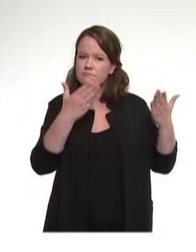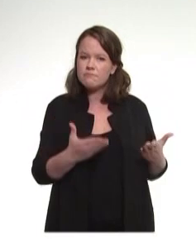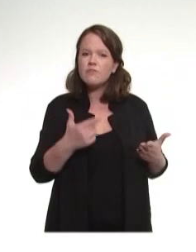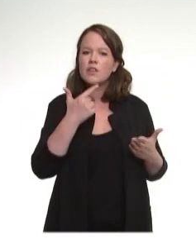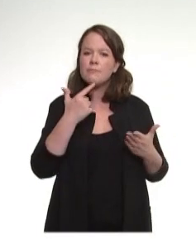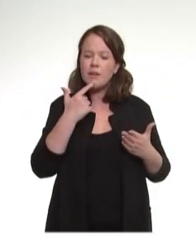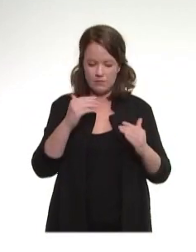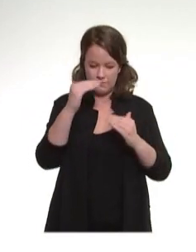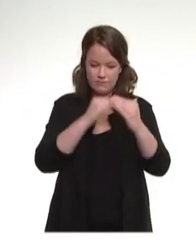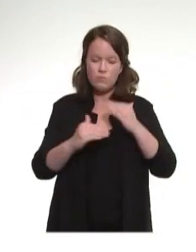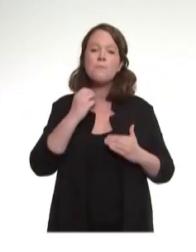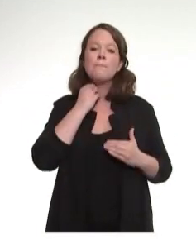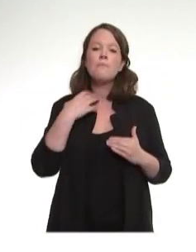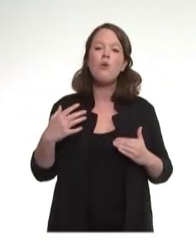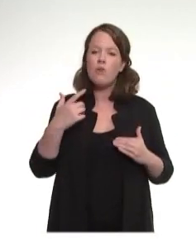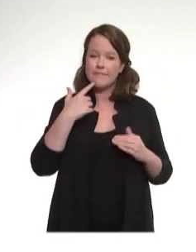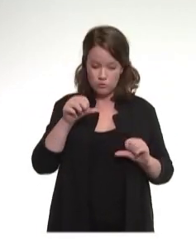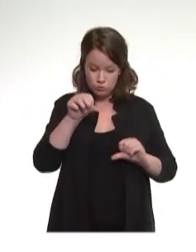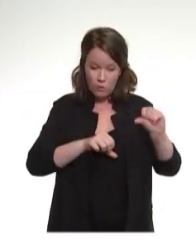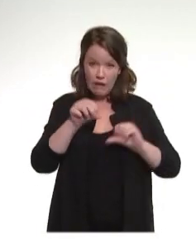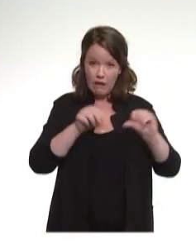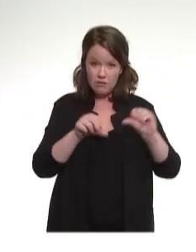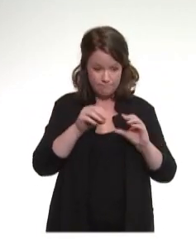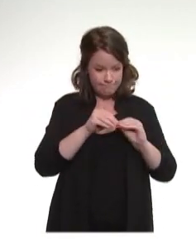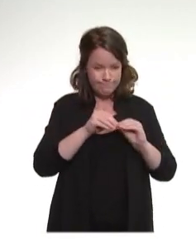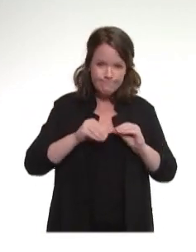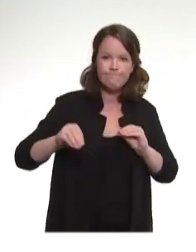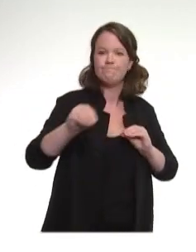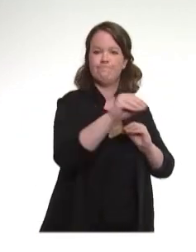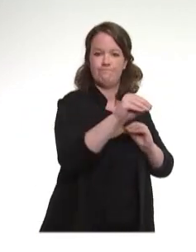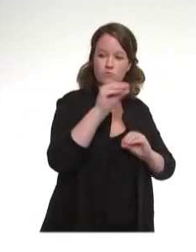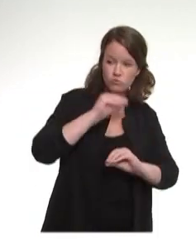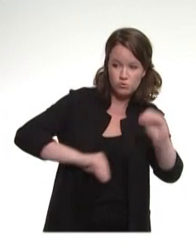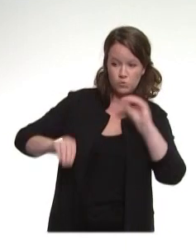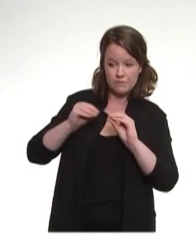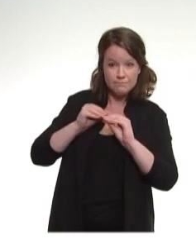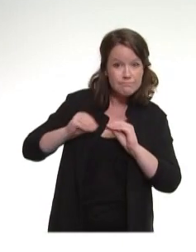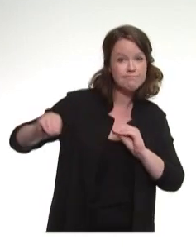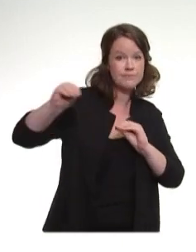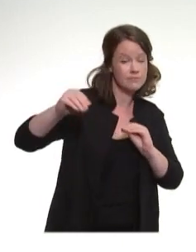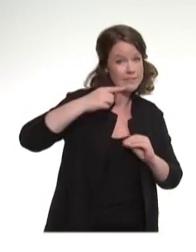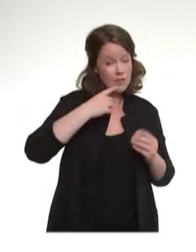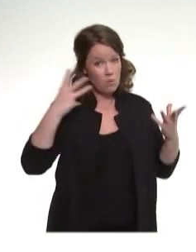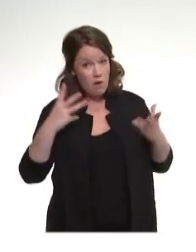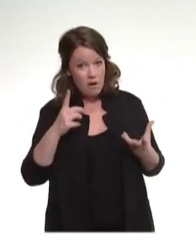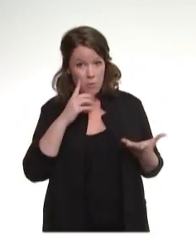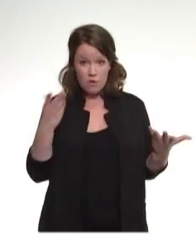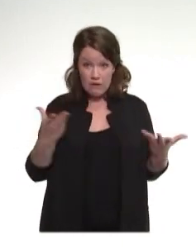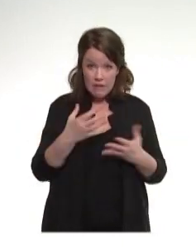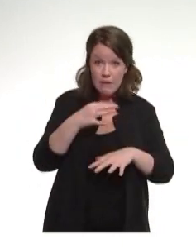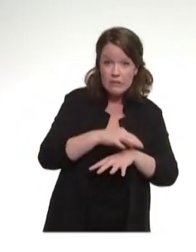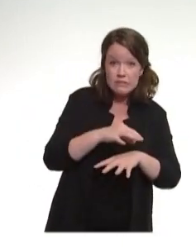soins est ce que ce seront des directives que vous donnerez quelle pathologie touche rond tels quels acteurs publics